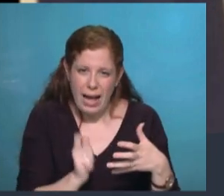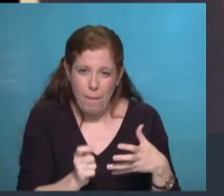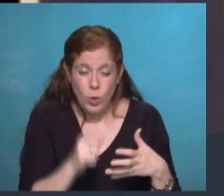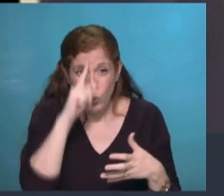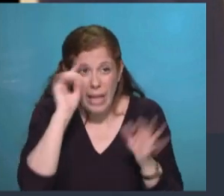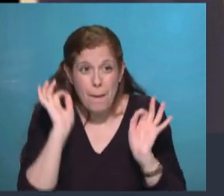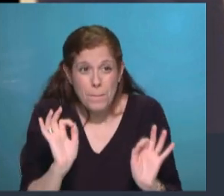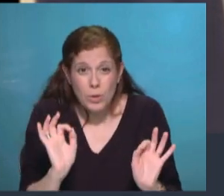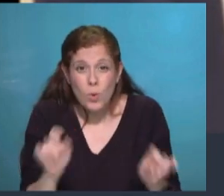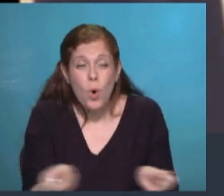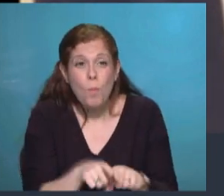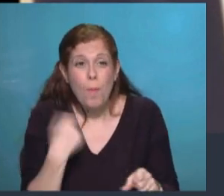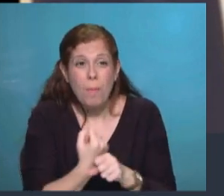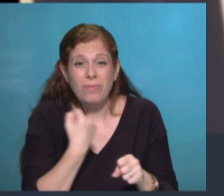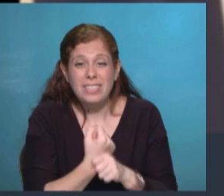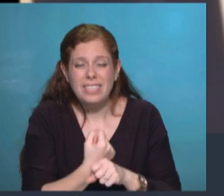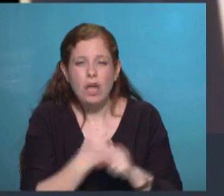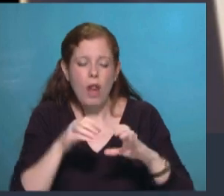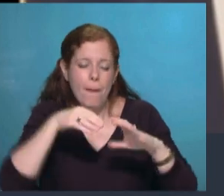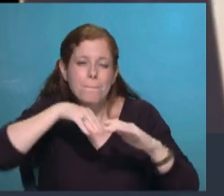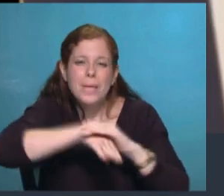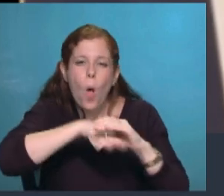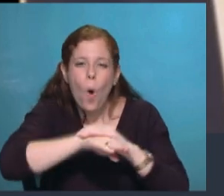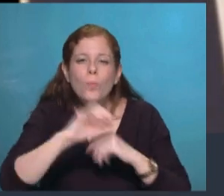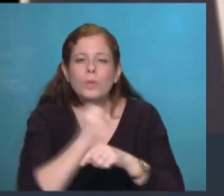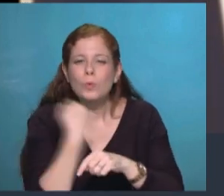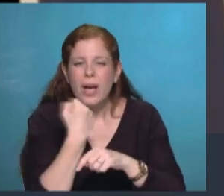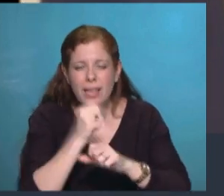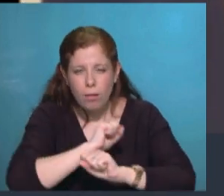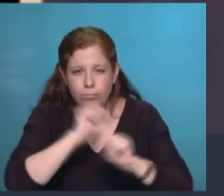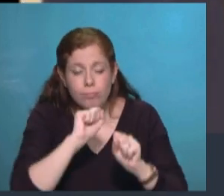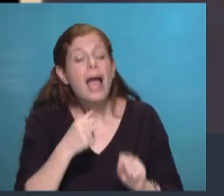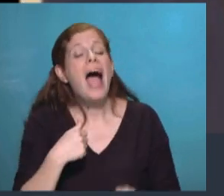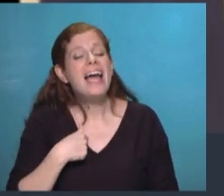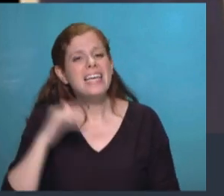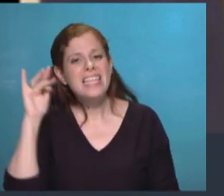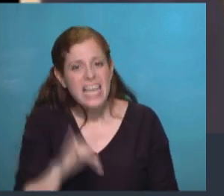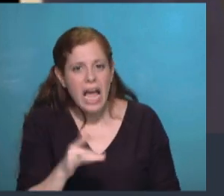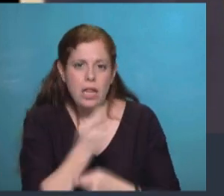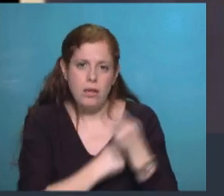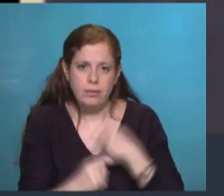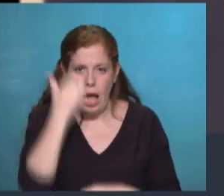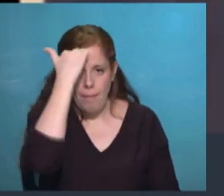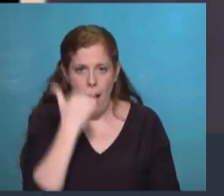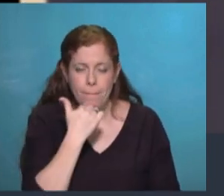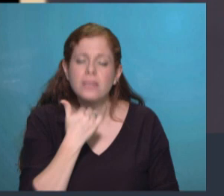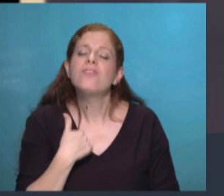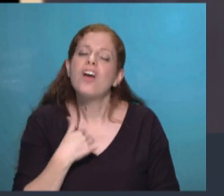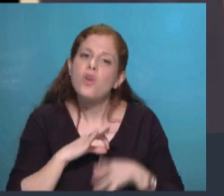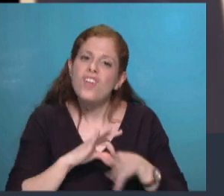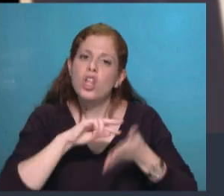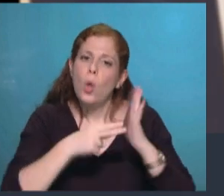כמו במבצע להשמדת המנהרות בצוק איתן, אני אתנגד לעסקה המבישה עם חמאס ואני אוביל תוכנית